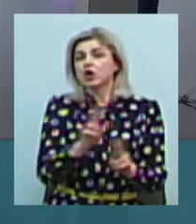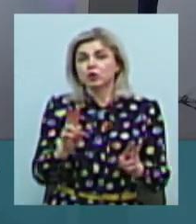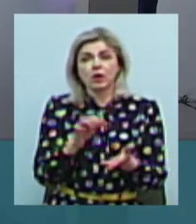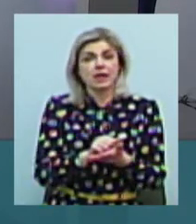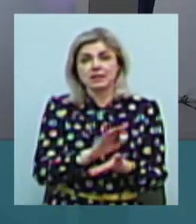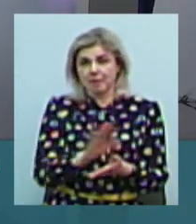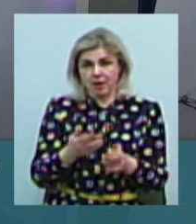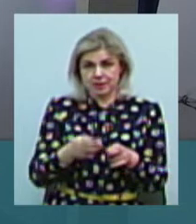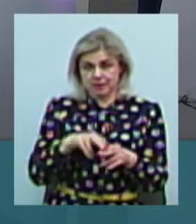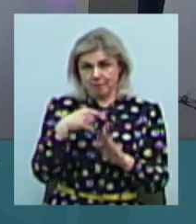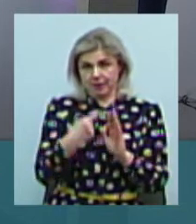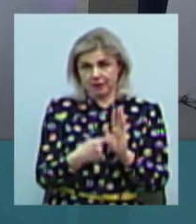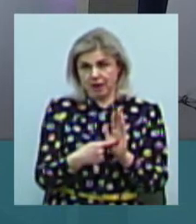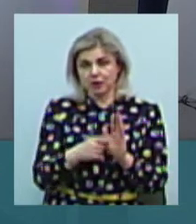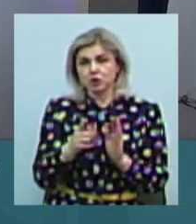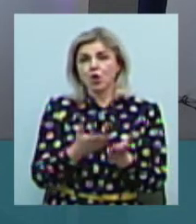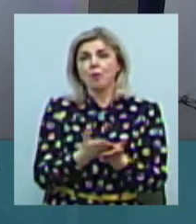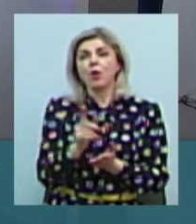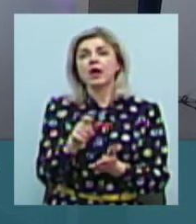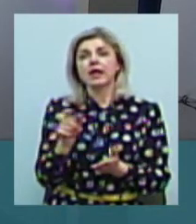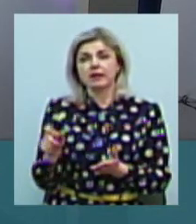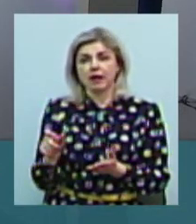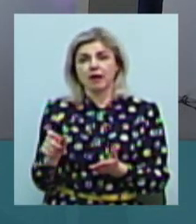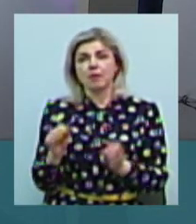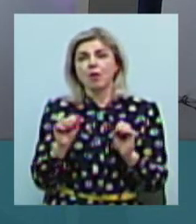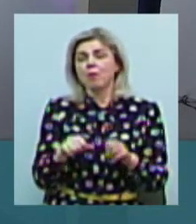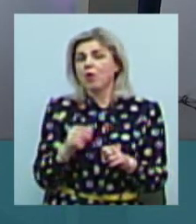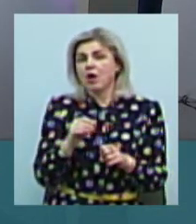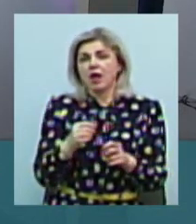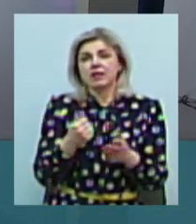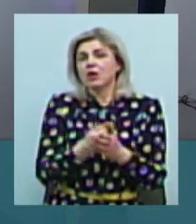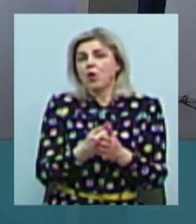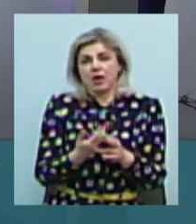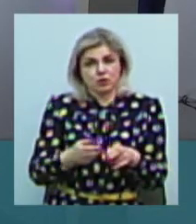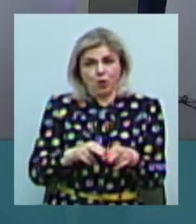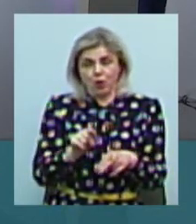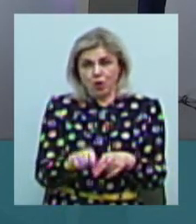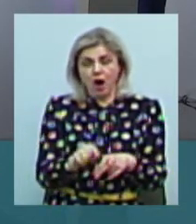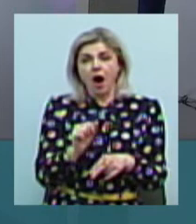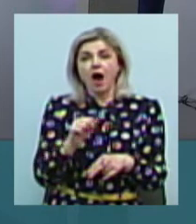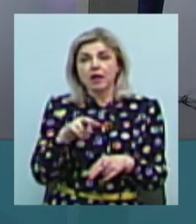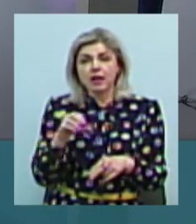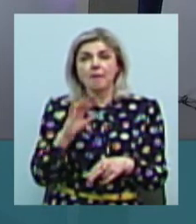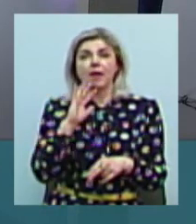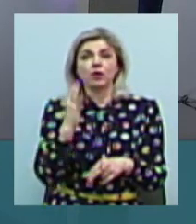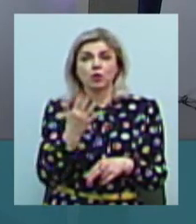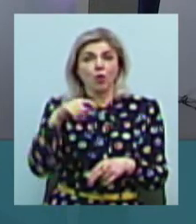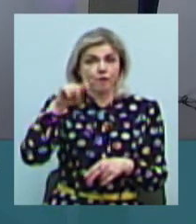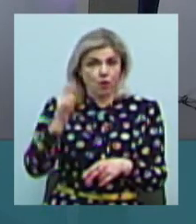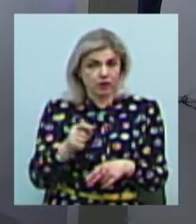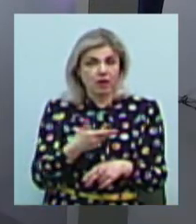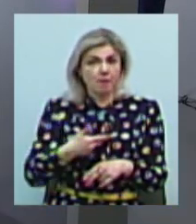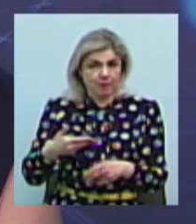цим питанням, що політика, може, було не до цього. Але 5 років війни вже ми маємо,